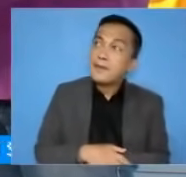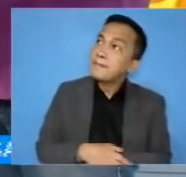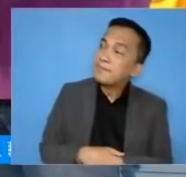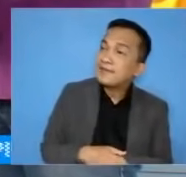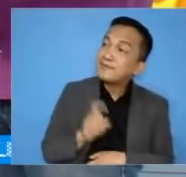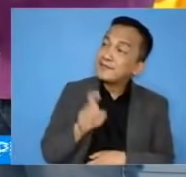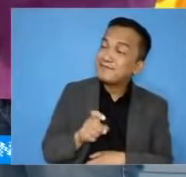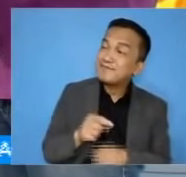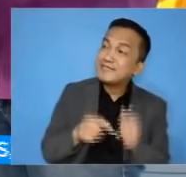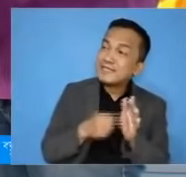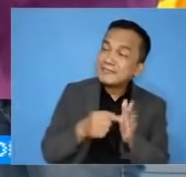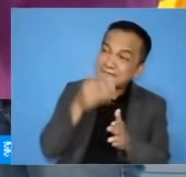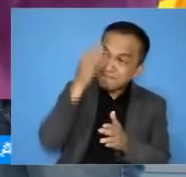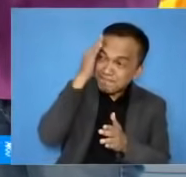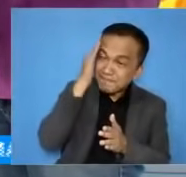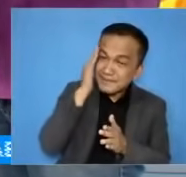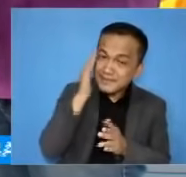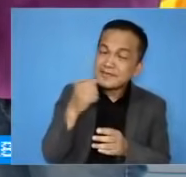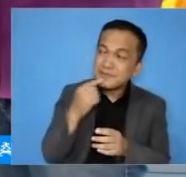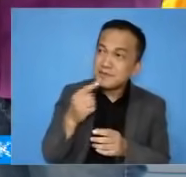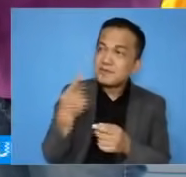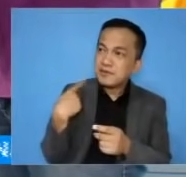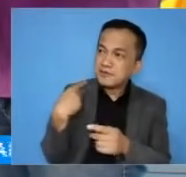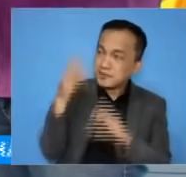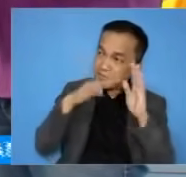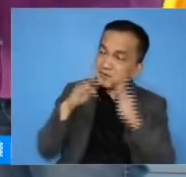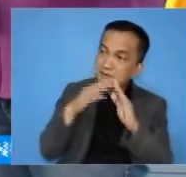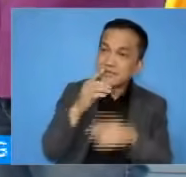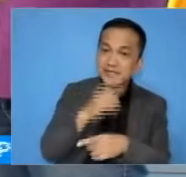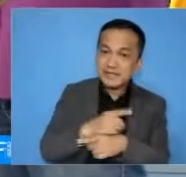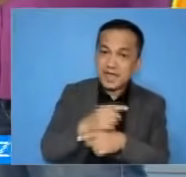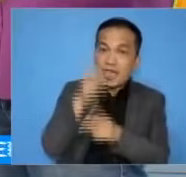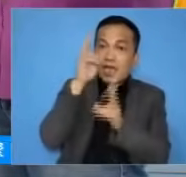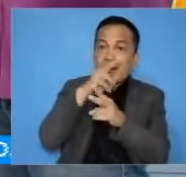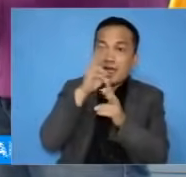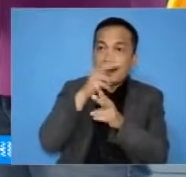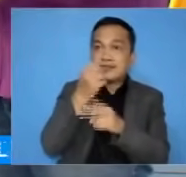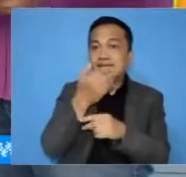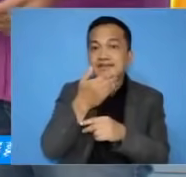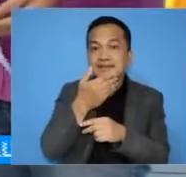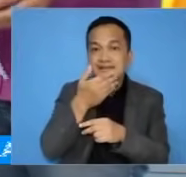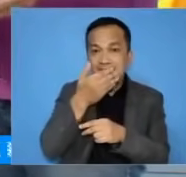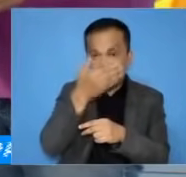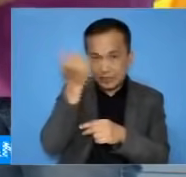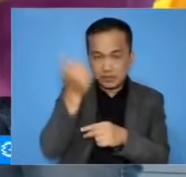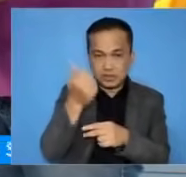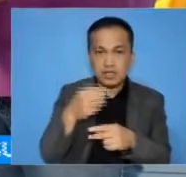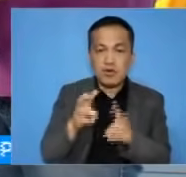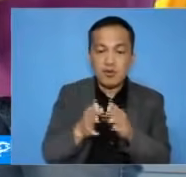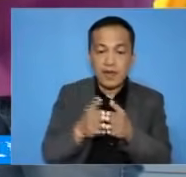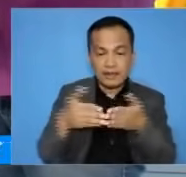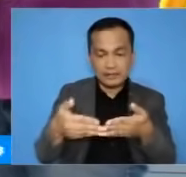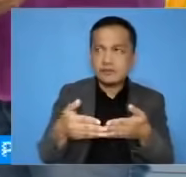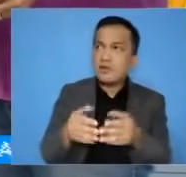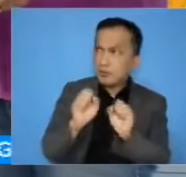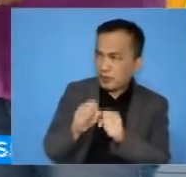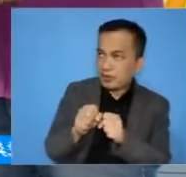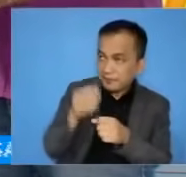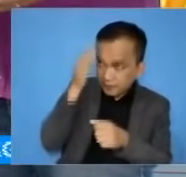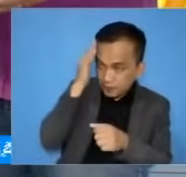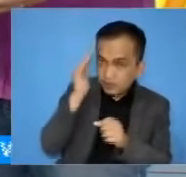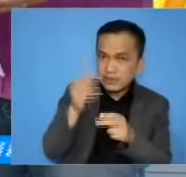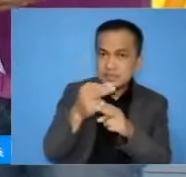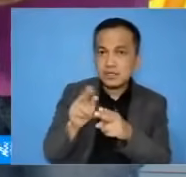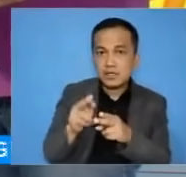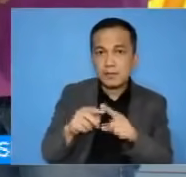siya pakiusap. Baka naman kasi talaga may pinagdaanan siya nung araw na yung nalimutan niya, yung wallet niya, di ba? Yes. So, pwede nga makiusap ng sandali. Pero,